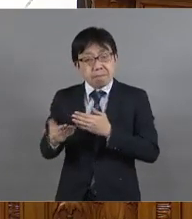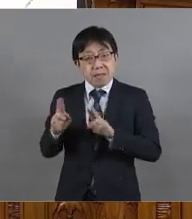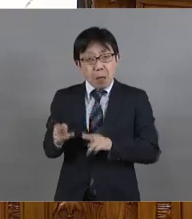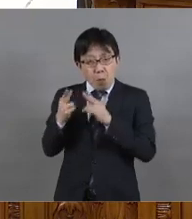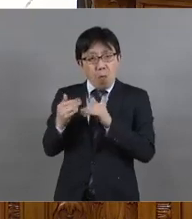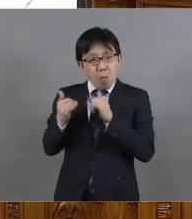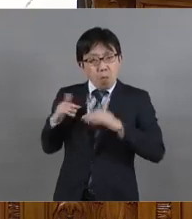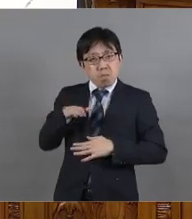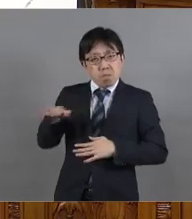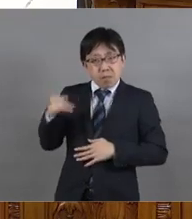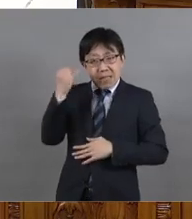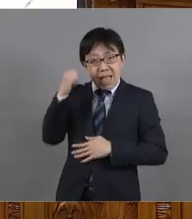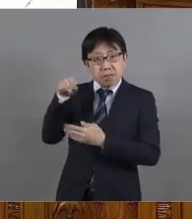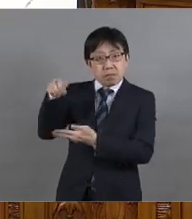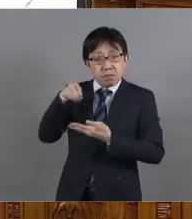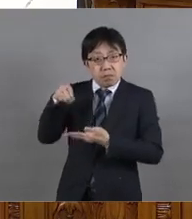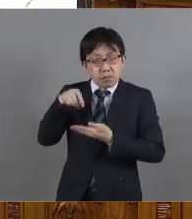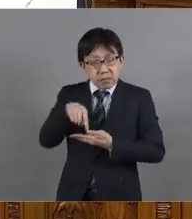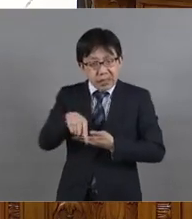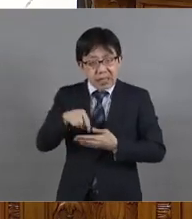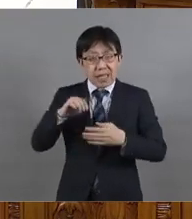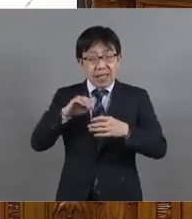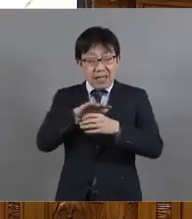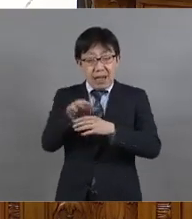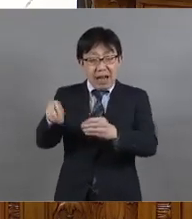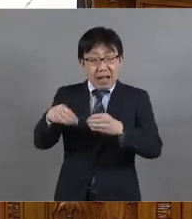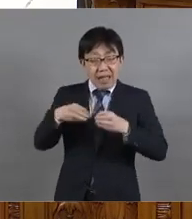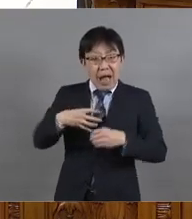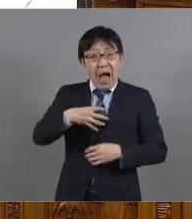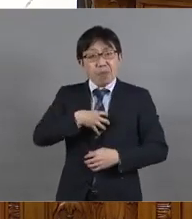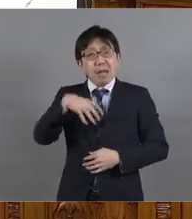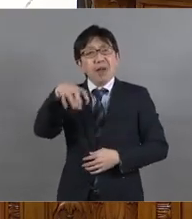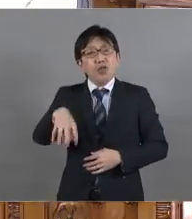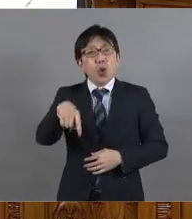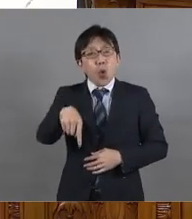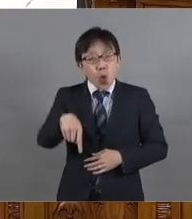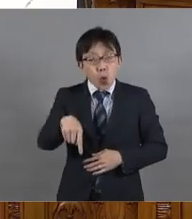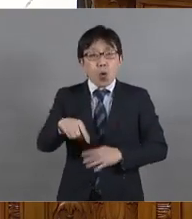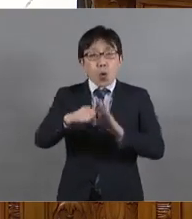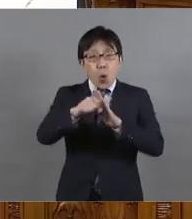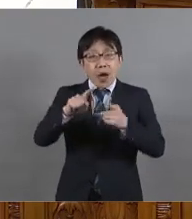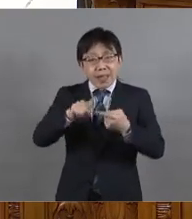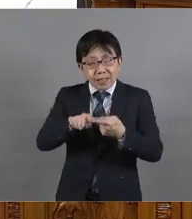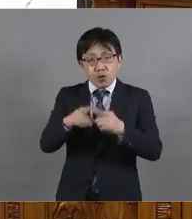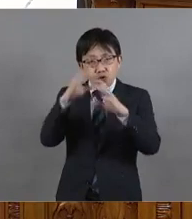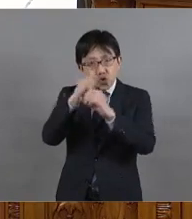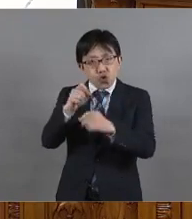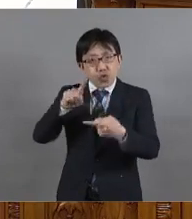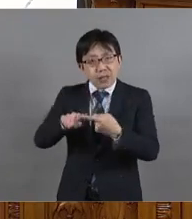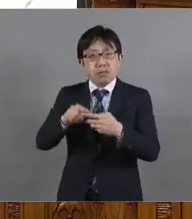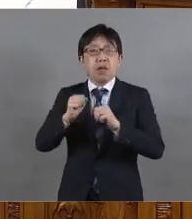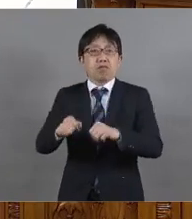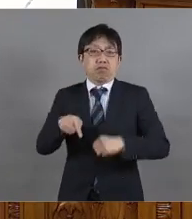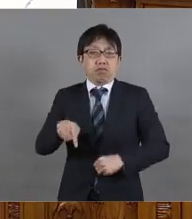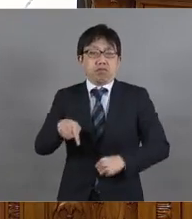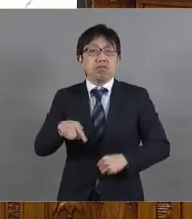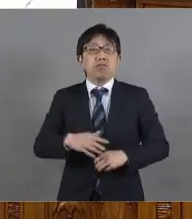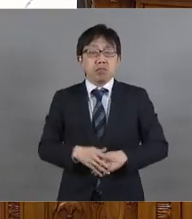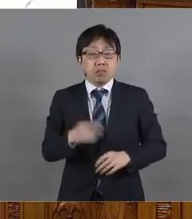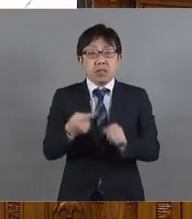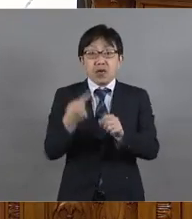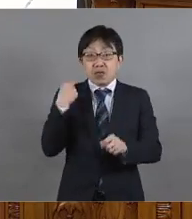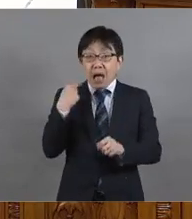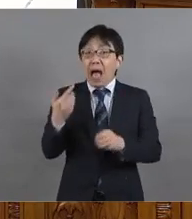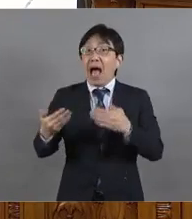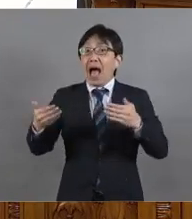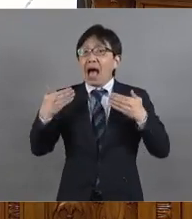の分析を踏まえ感染リスクの高い場面に効果的な対策を徹底しますあわせて昨年春の